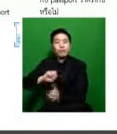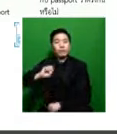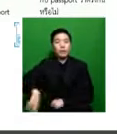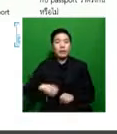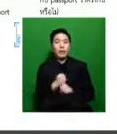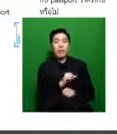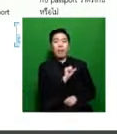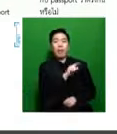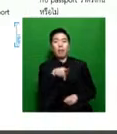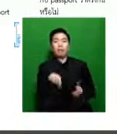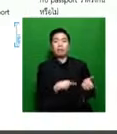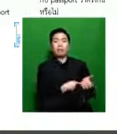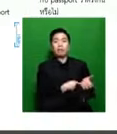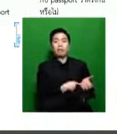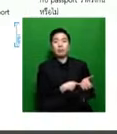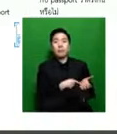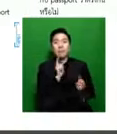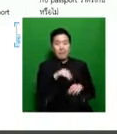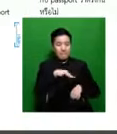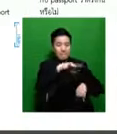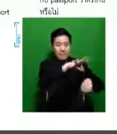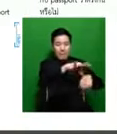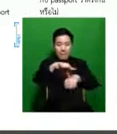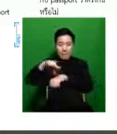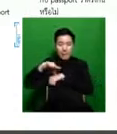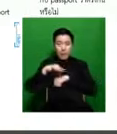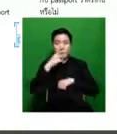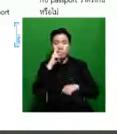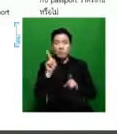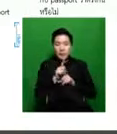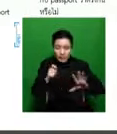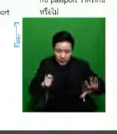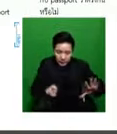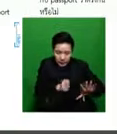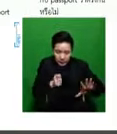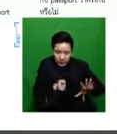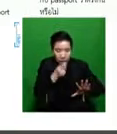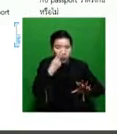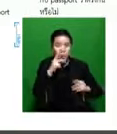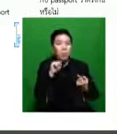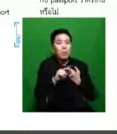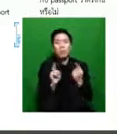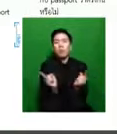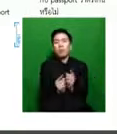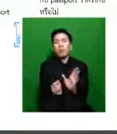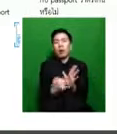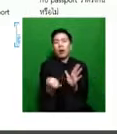ละแล้วเราตามได้แบบออนไลน์เป็นแมปเลยฮะเหมือนเวลาท่านเสิร์ช Google Map อย่างเงี้ยนะครับ